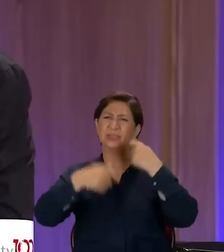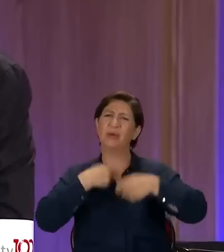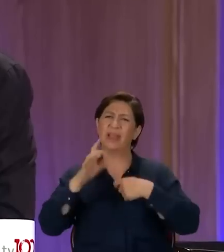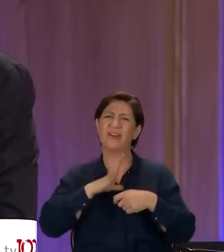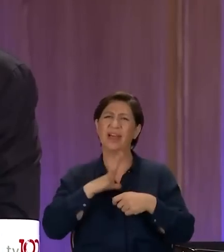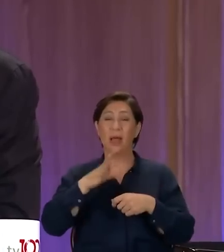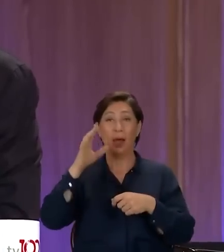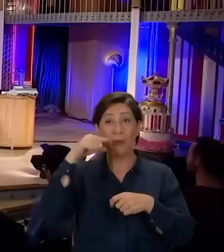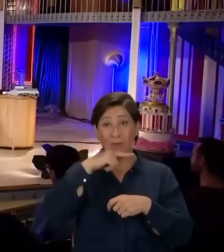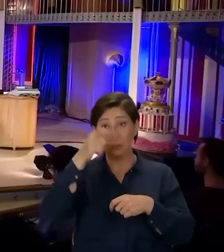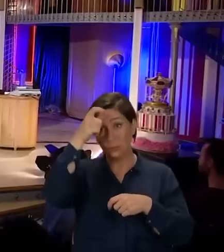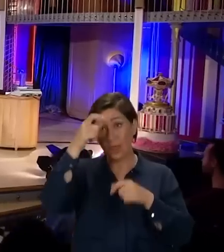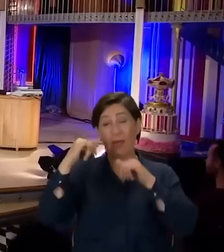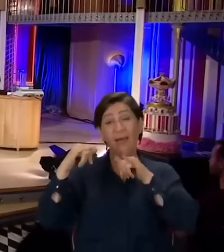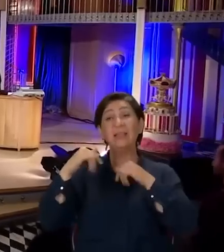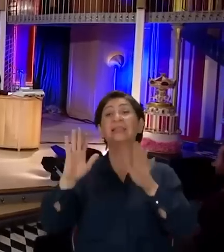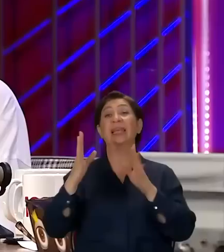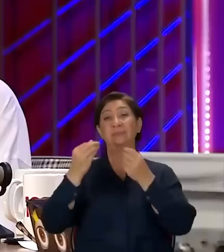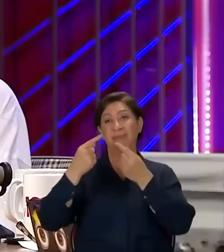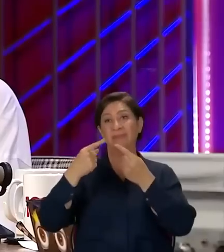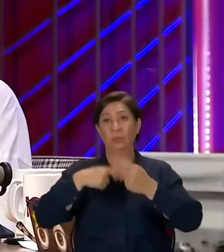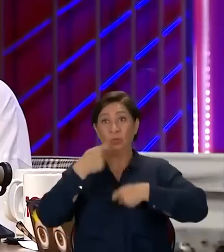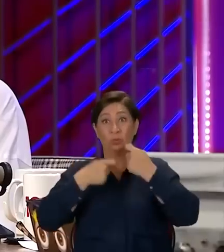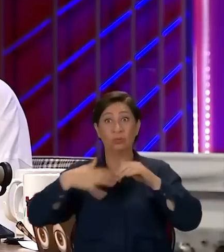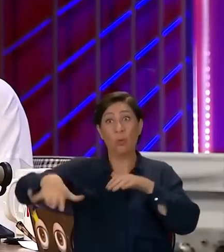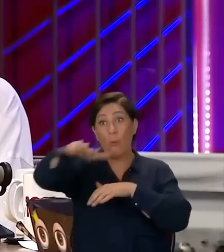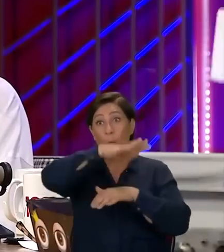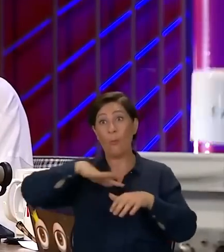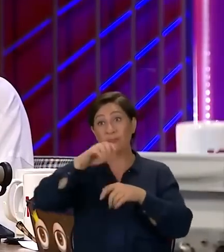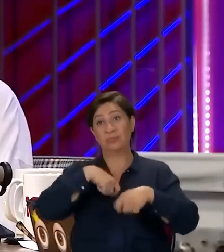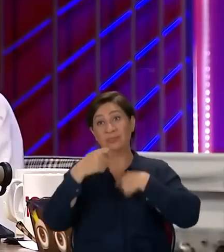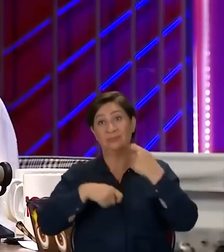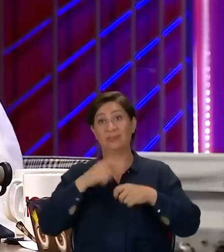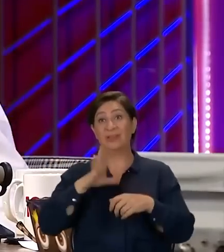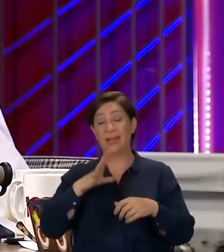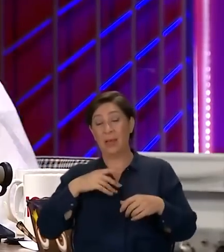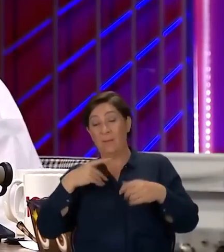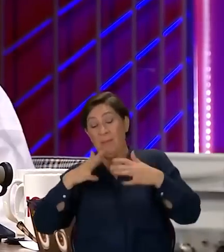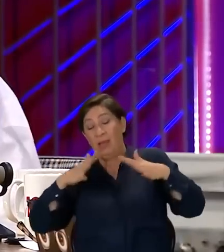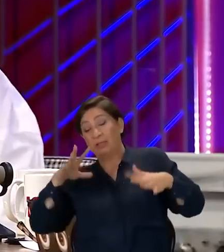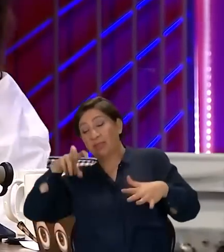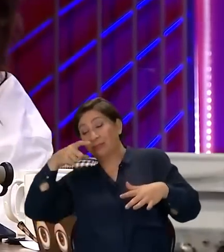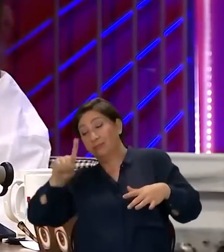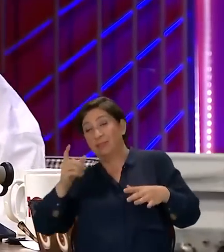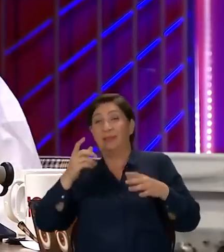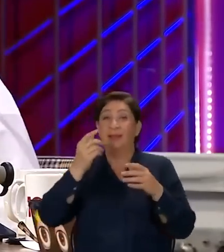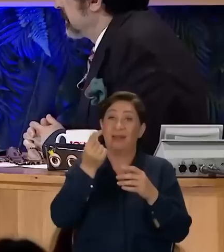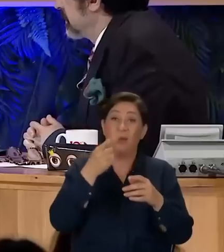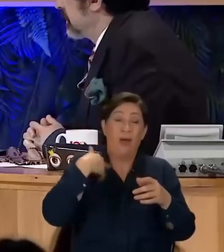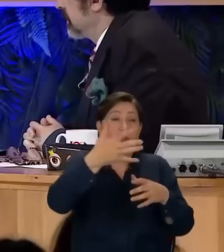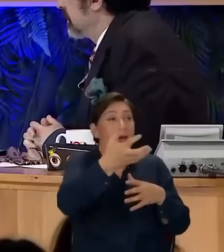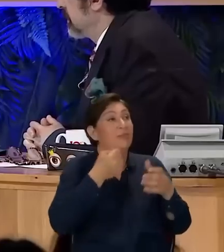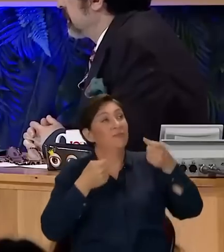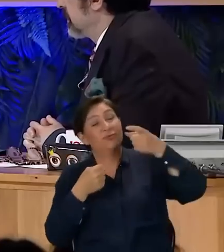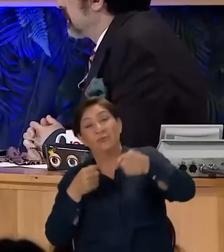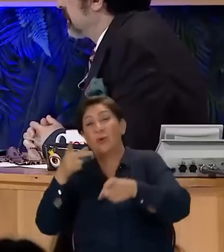şeyler söylüyorlar. Afrikalı Türkler mi o zaman ya yani. Sonuçta total bir saçmalık var ortada. Pırlantam 8000 karat aldım seni vurdum öldürdüm